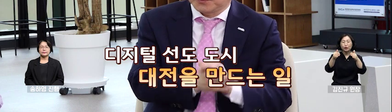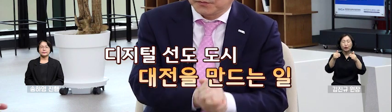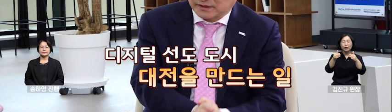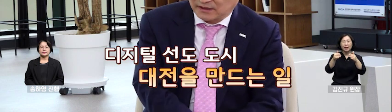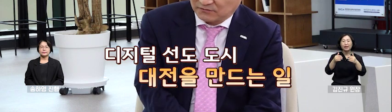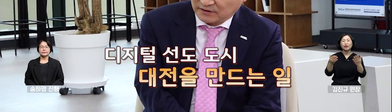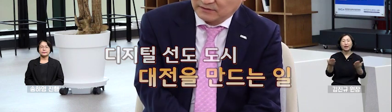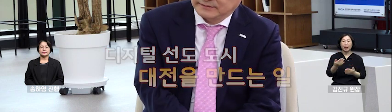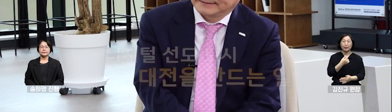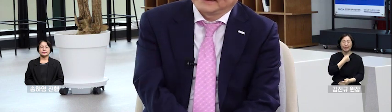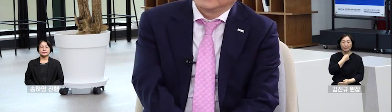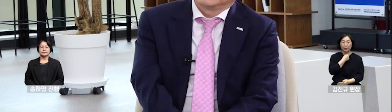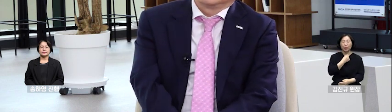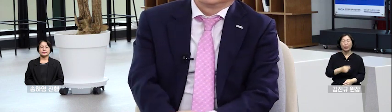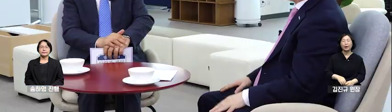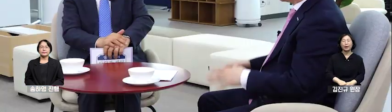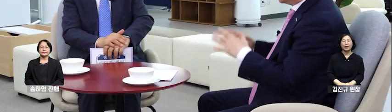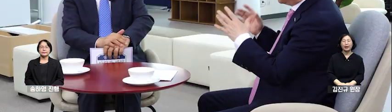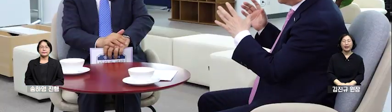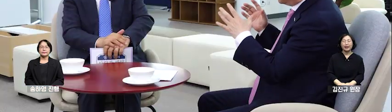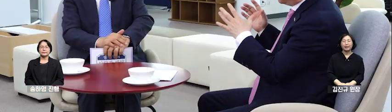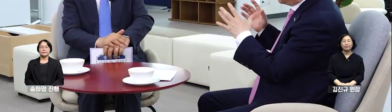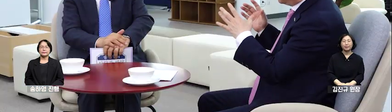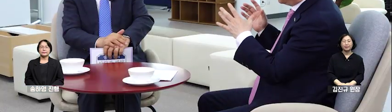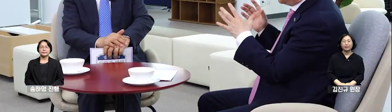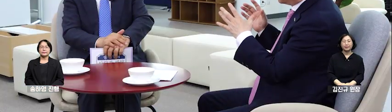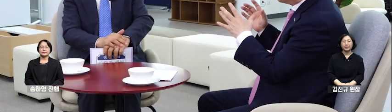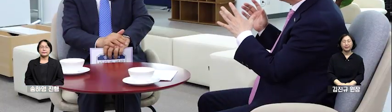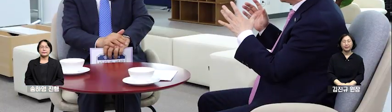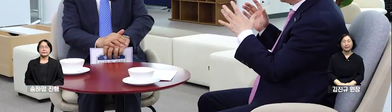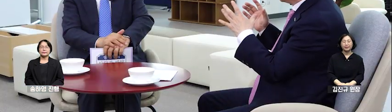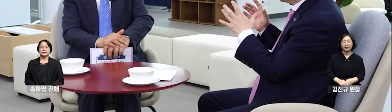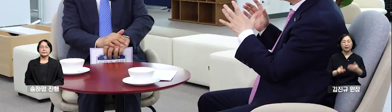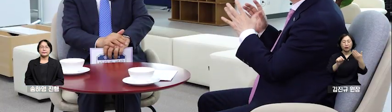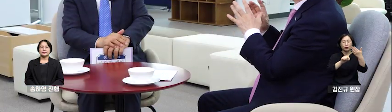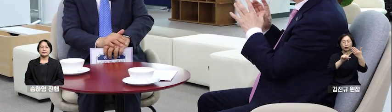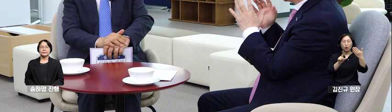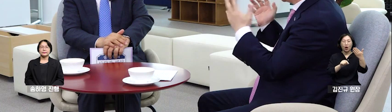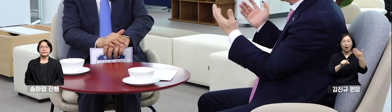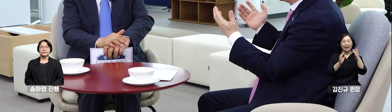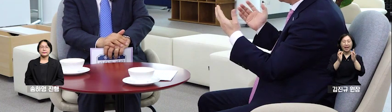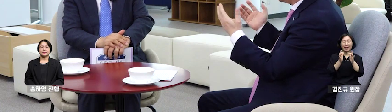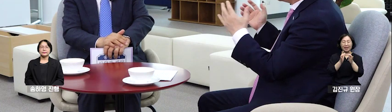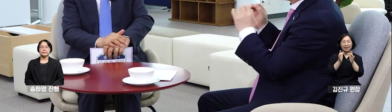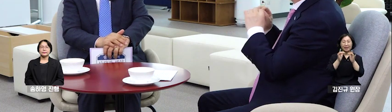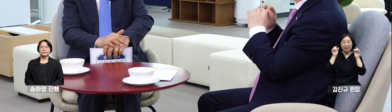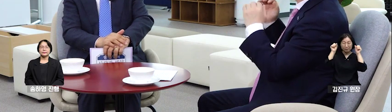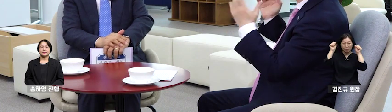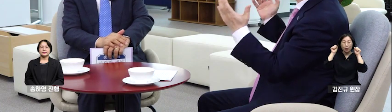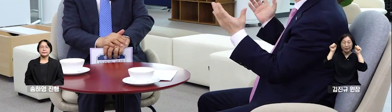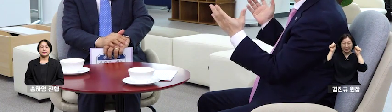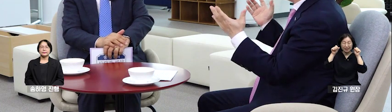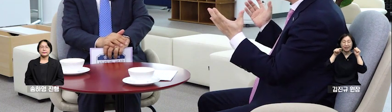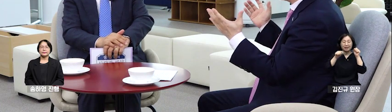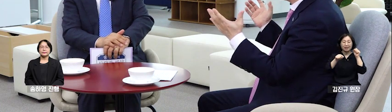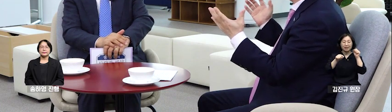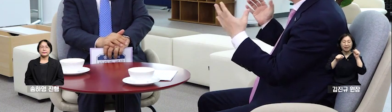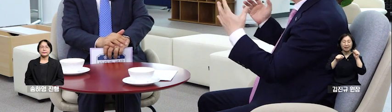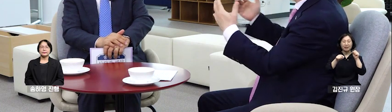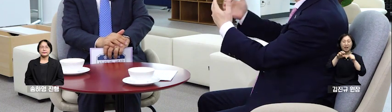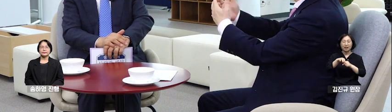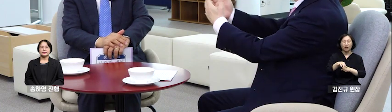싶은 여가 있구요 그 다음에 저희가 이제 9월달 되면 이 스포츠 경기장 도 주권 의 유일합니다